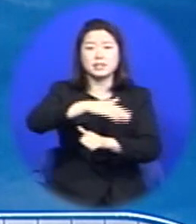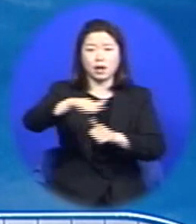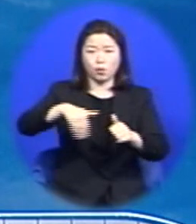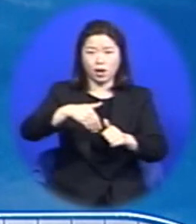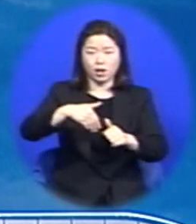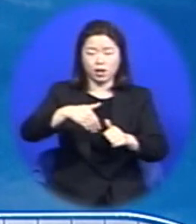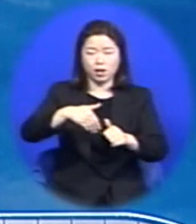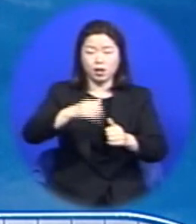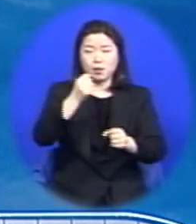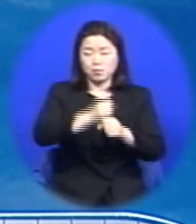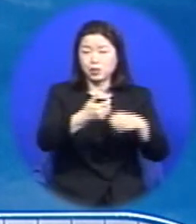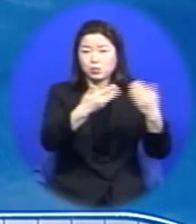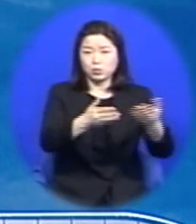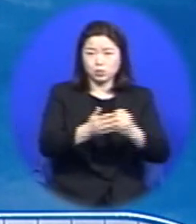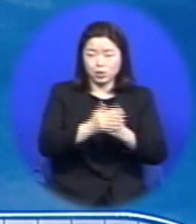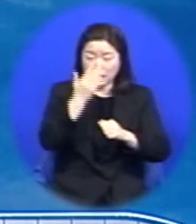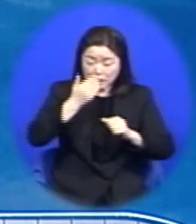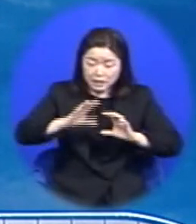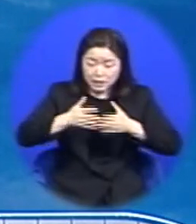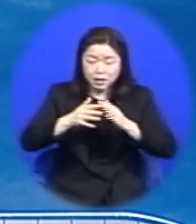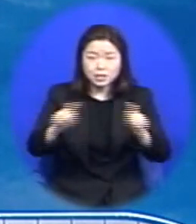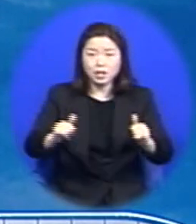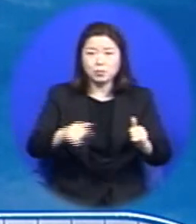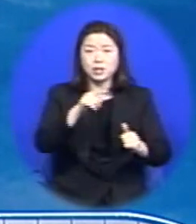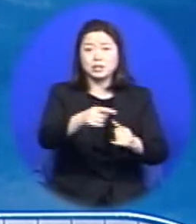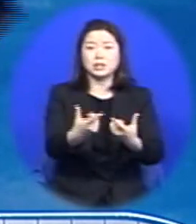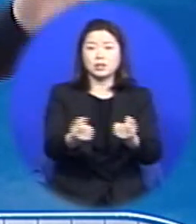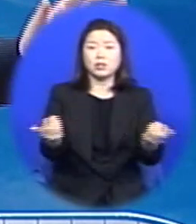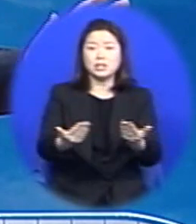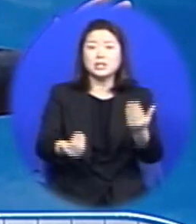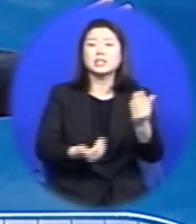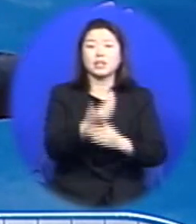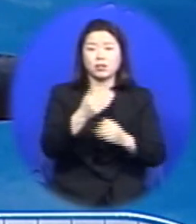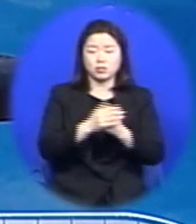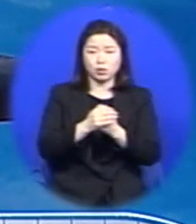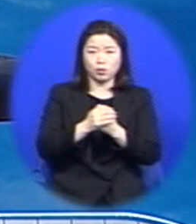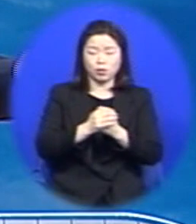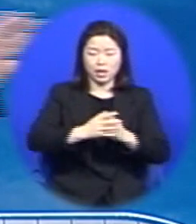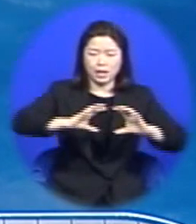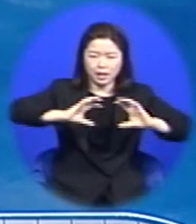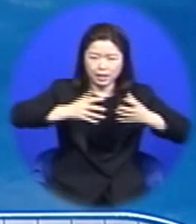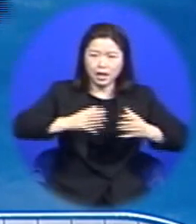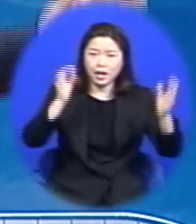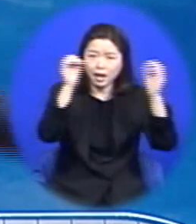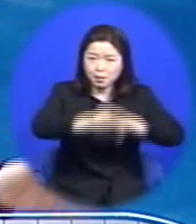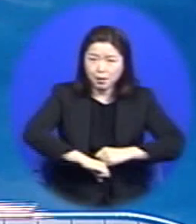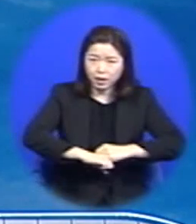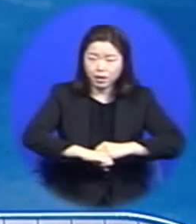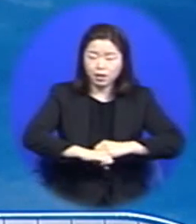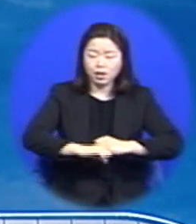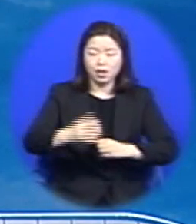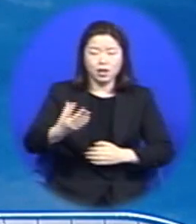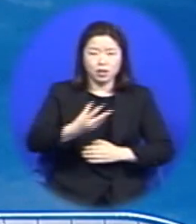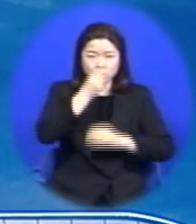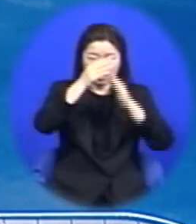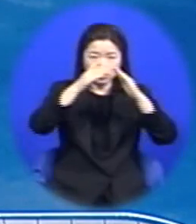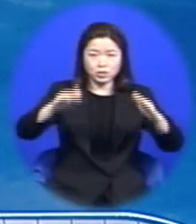이스라엘 백성에게는 그런 일이 일어났습니다. 나라가 망했어요. 성전이 다 무너졌어요.